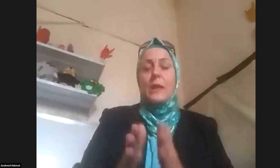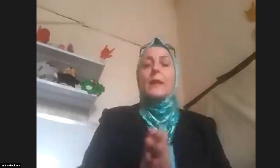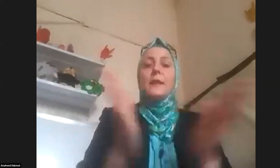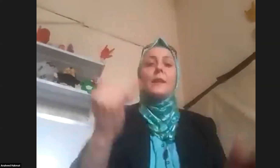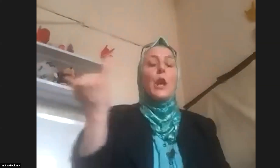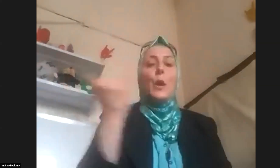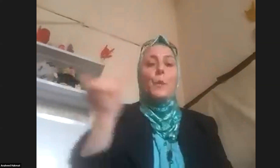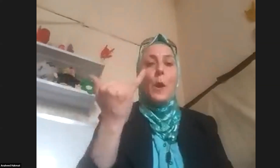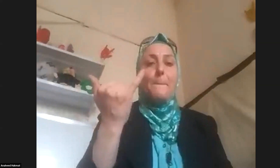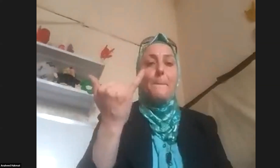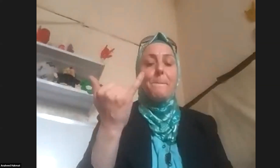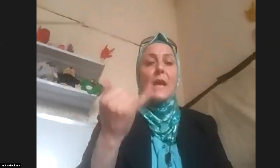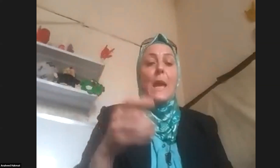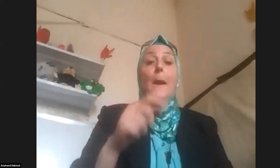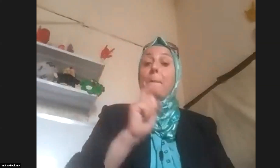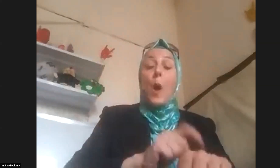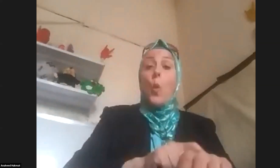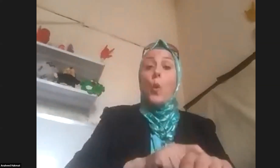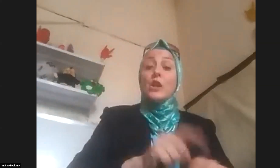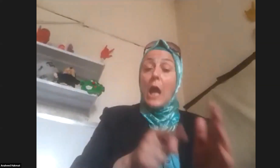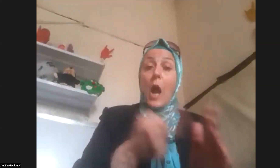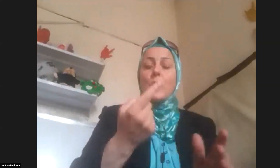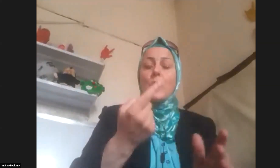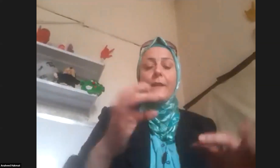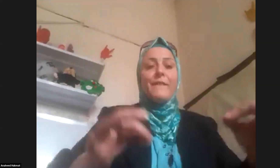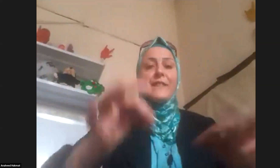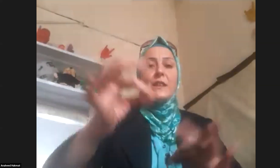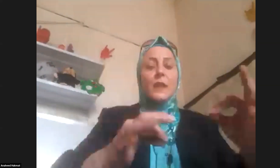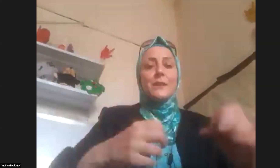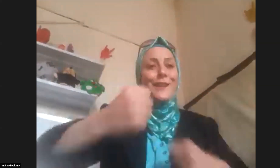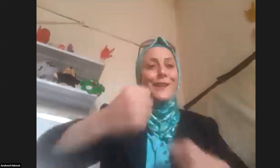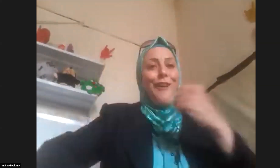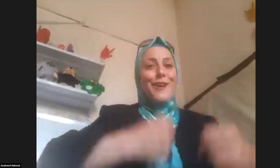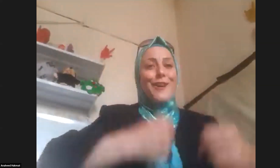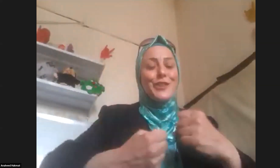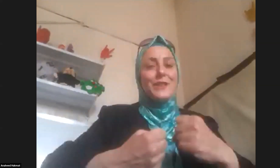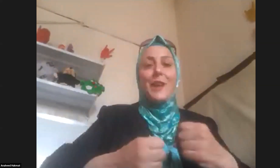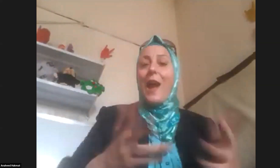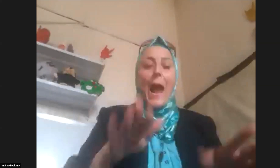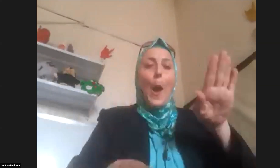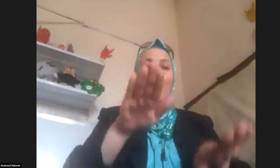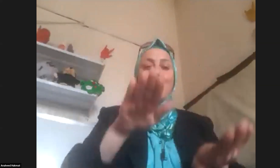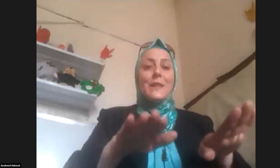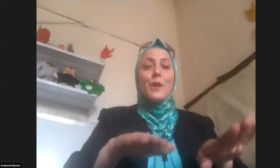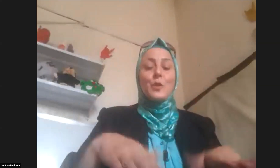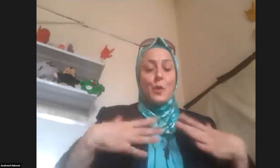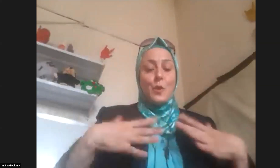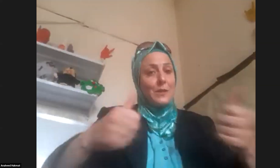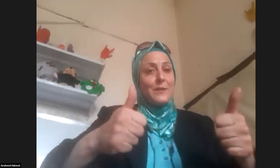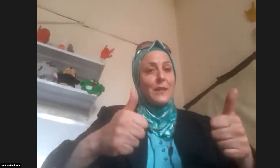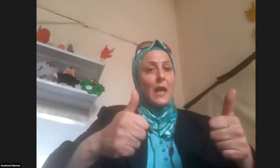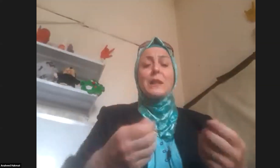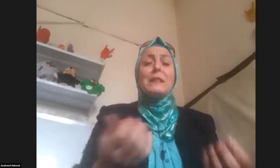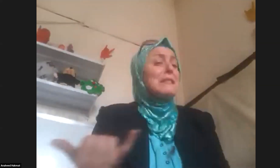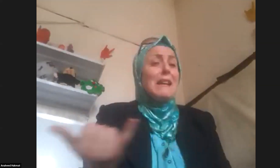كتير مهم في المرحلة الأولى إنه يكون في تخطيط لأنشطة كتير على مستوى الصحة النفسية، يكون في تخطيط لأنشطة بسيطة بس